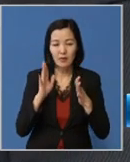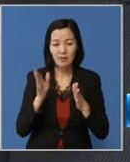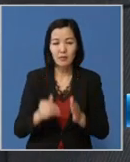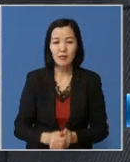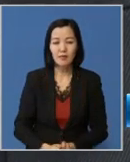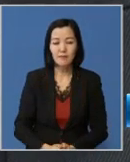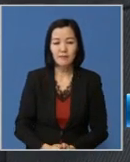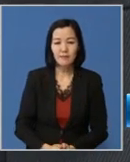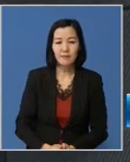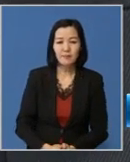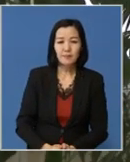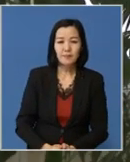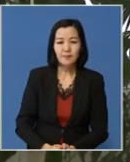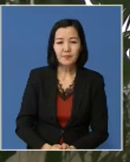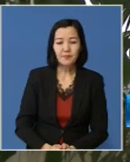дейді.